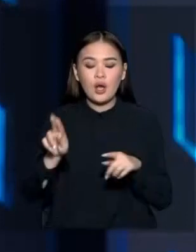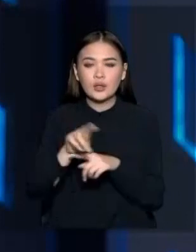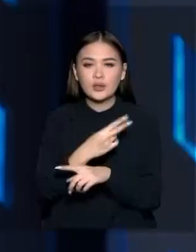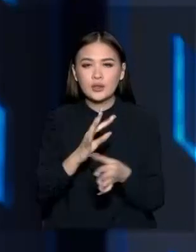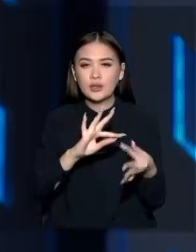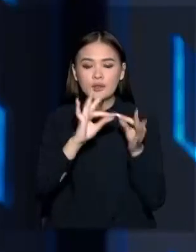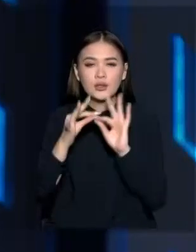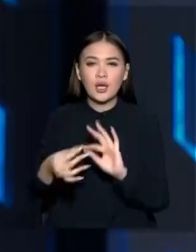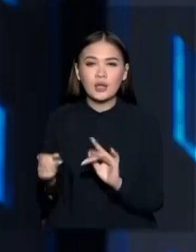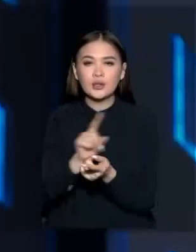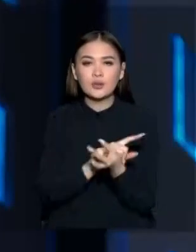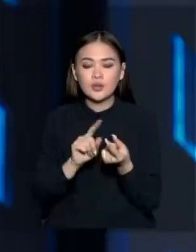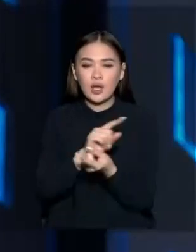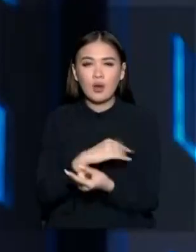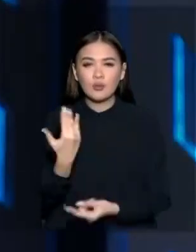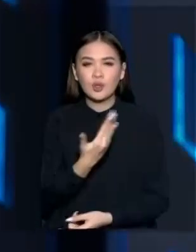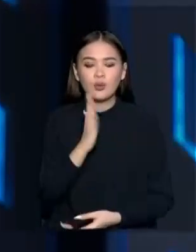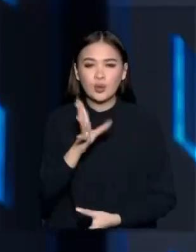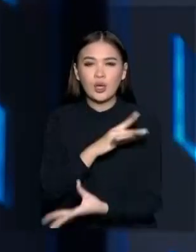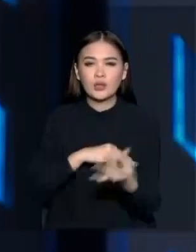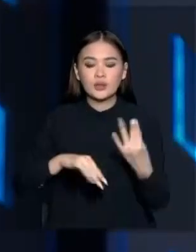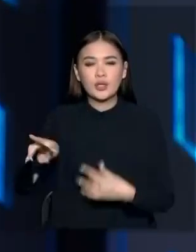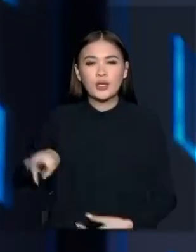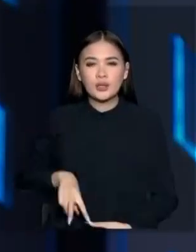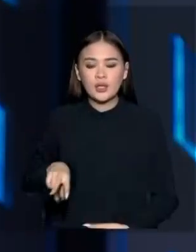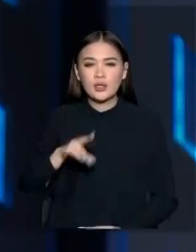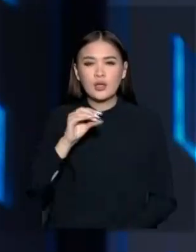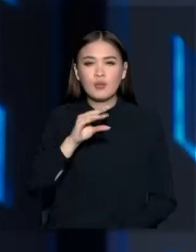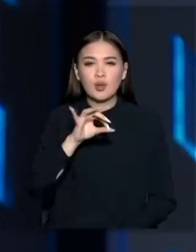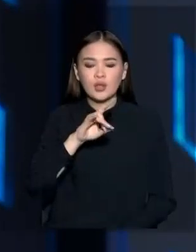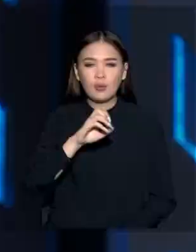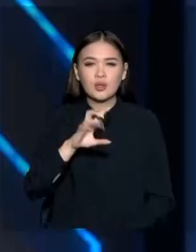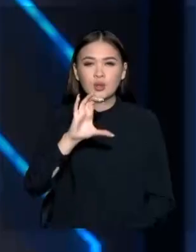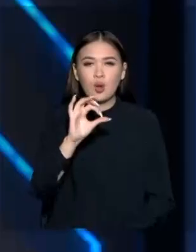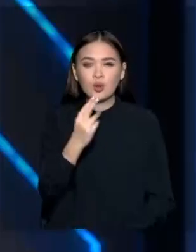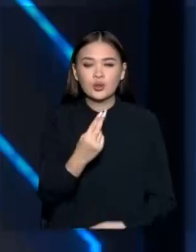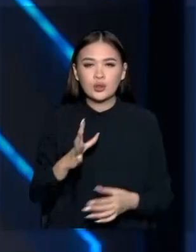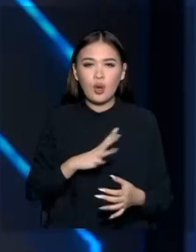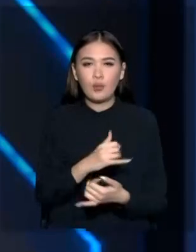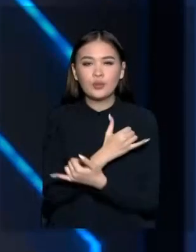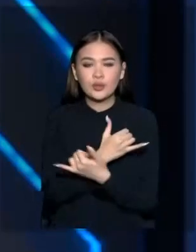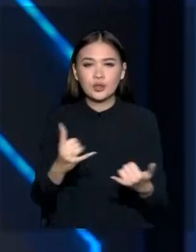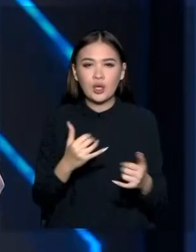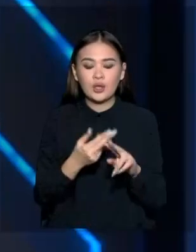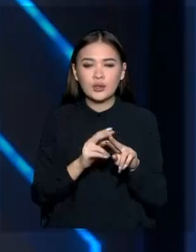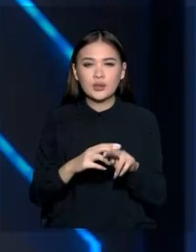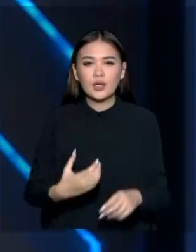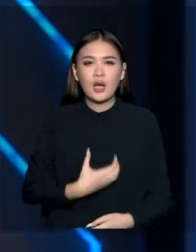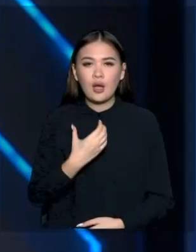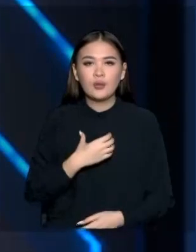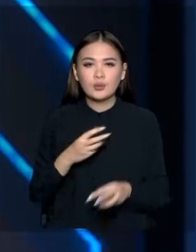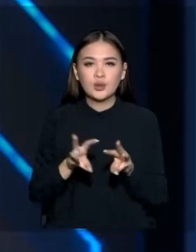детально об этих изменениях мы поговорим с директором департамента социального обеспечения и соцстрахования